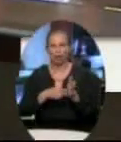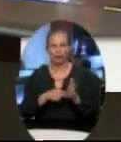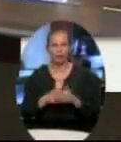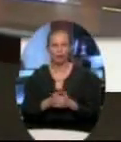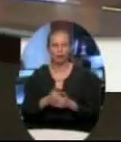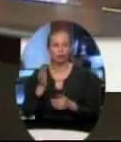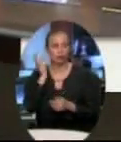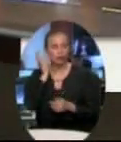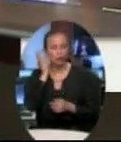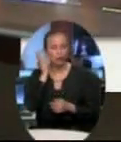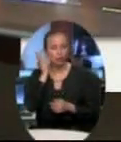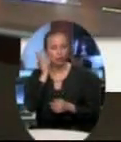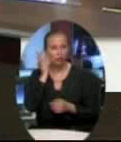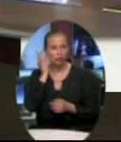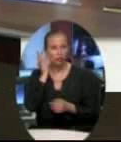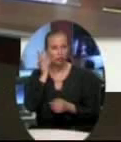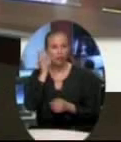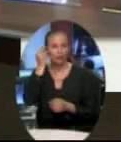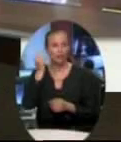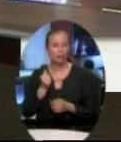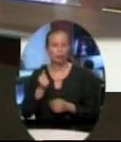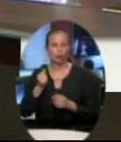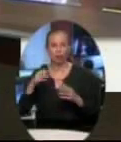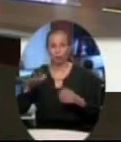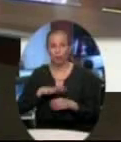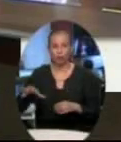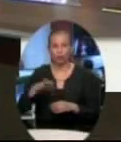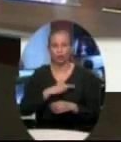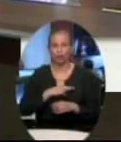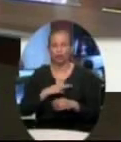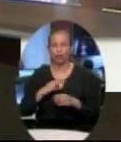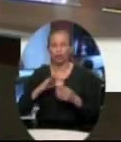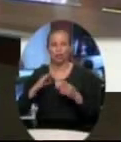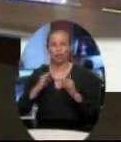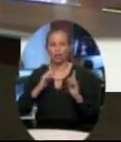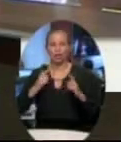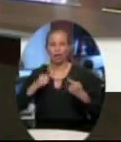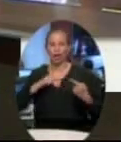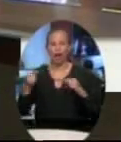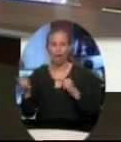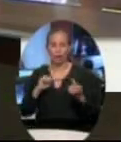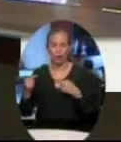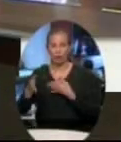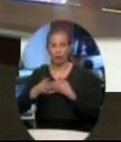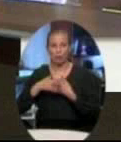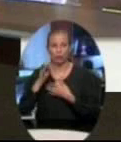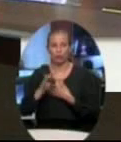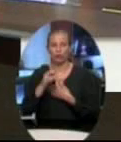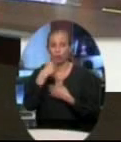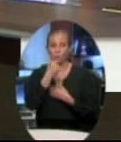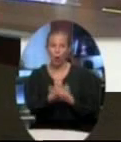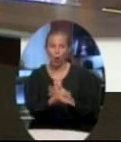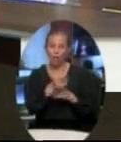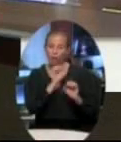ונשים, נשים תימניות מהשכונה שלי באו ורבו עם הבעלים, ואת לא יודעת, רבו עם הבעלים והם אמרו, אתם תתמכו